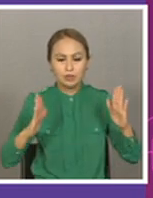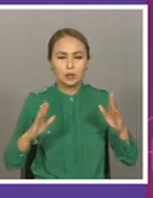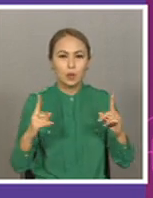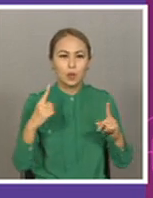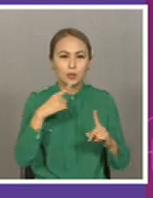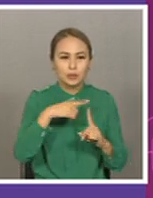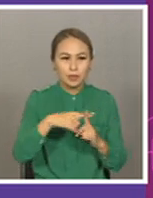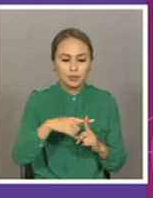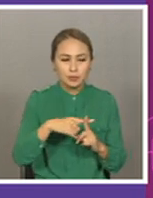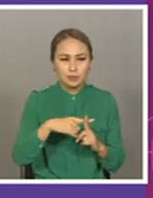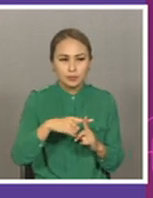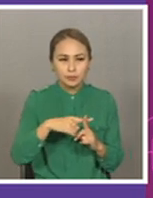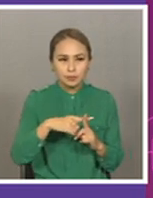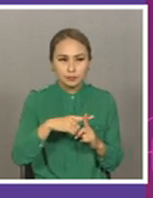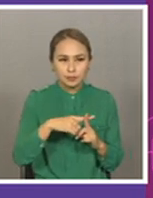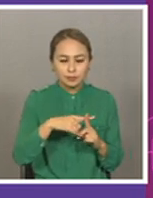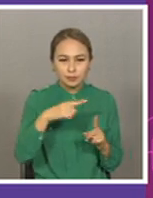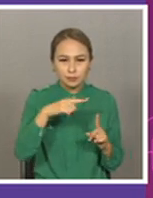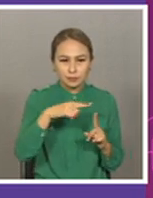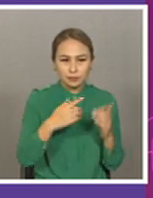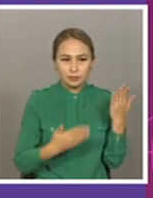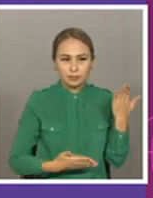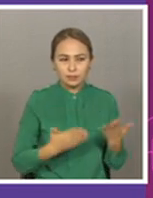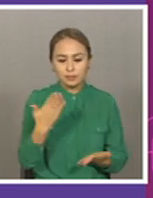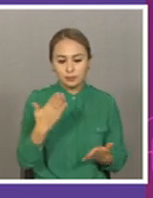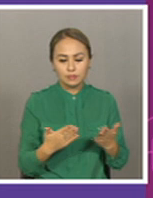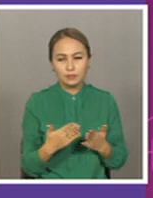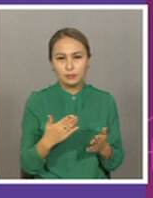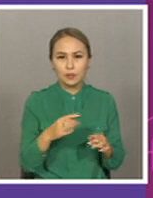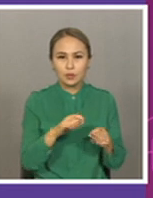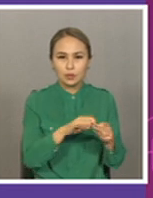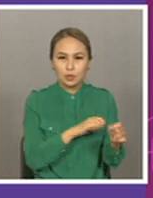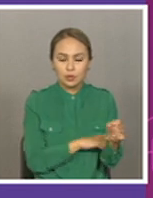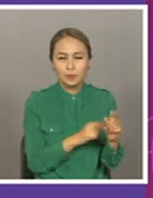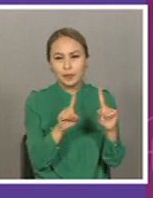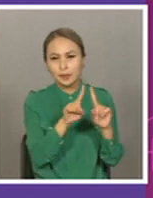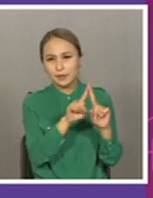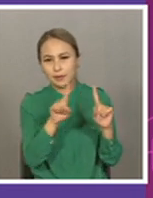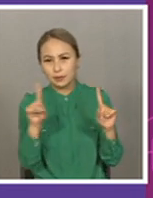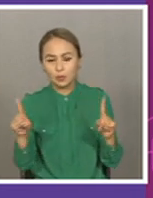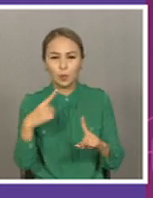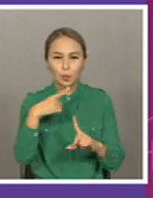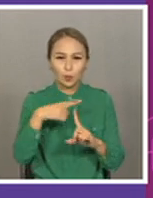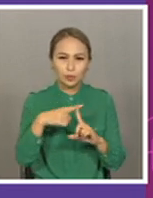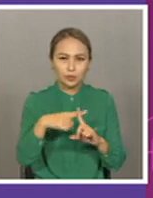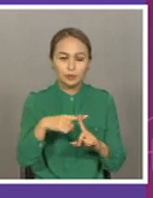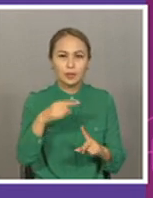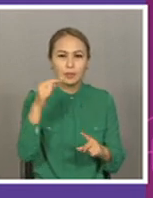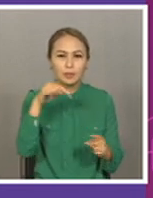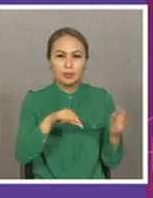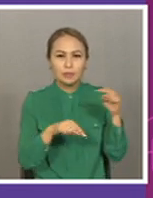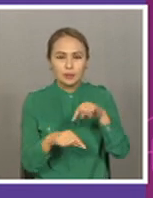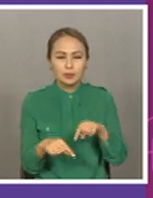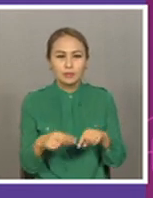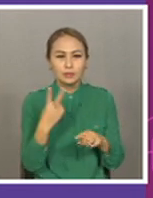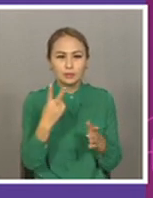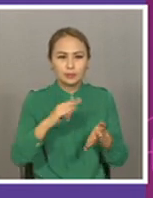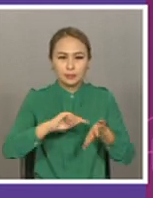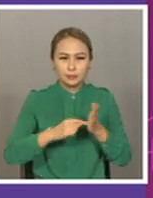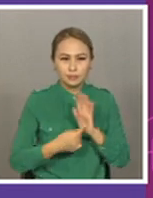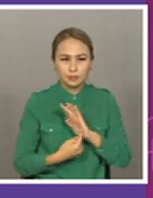қосамыз. Немесе ұзындығы мен енінің қосындысының мәнін 2-ге